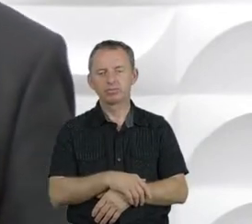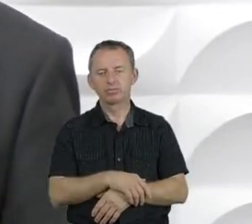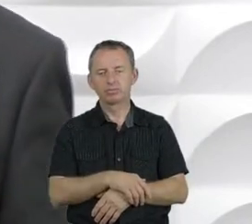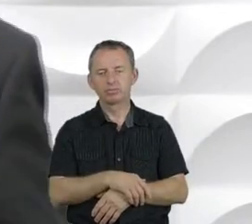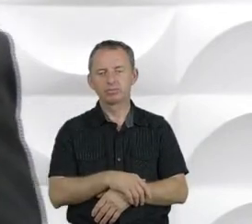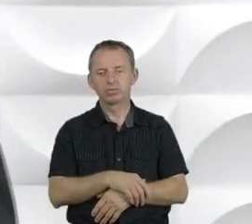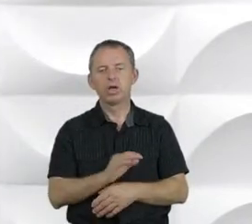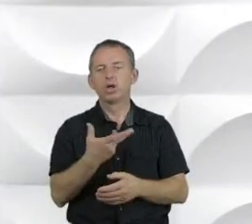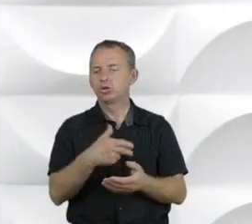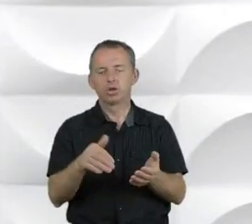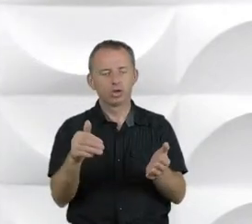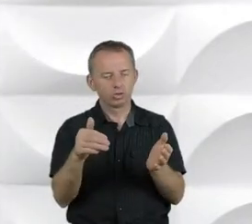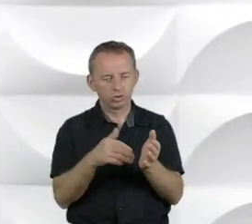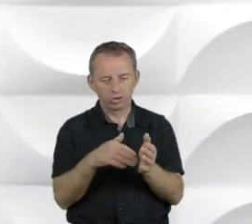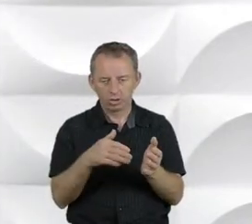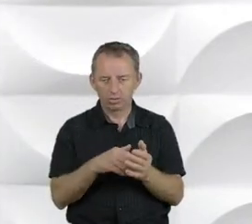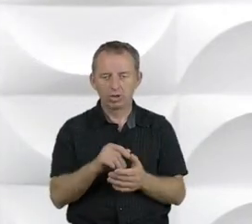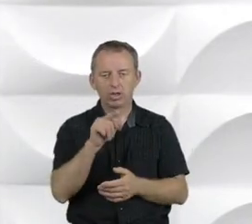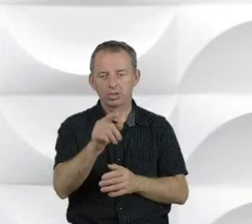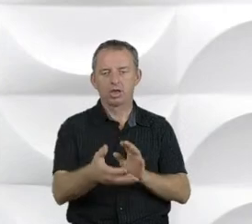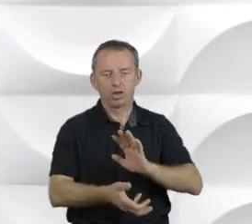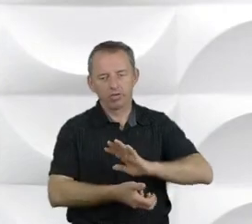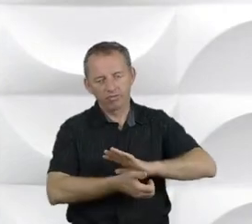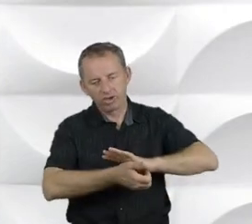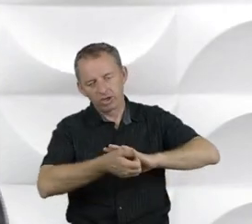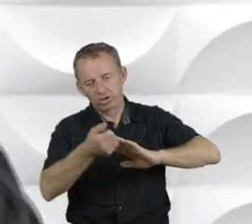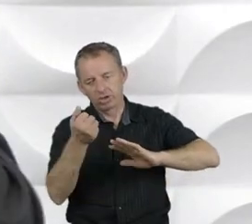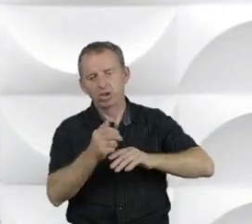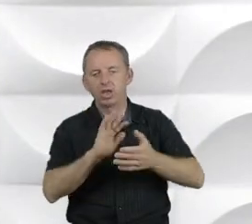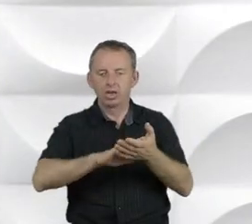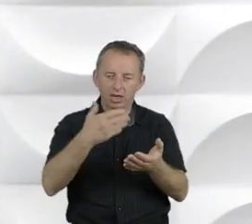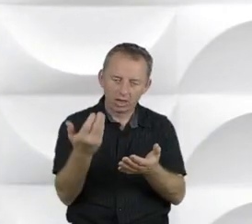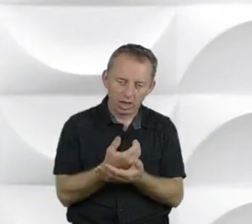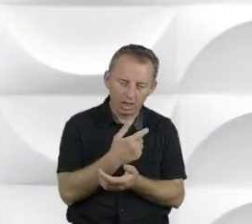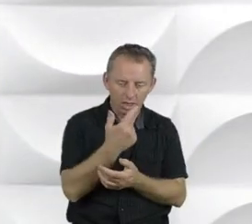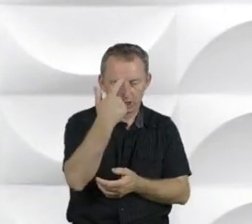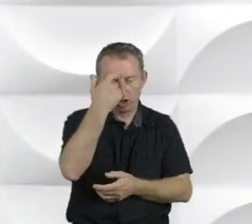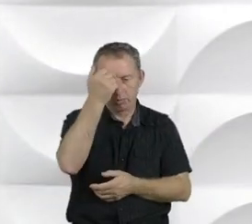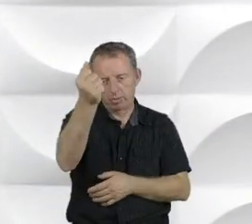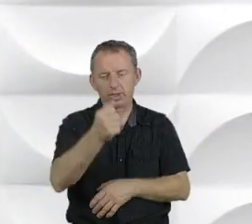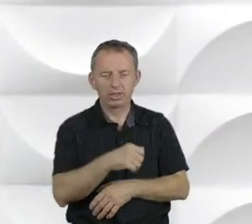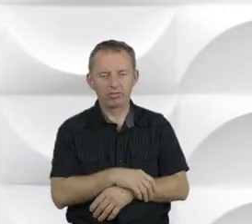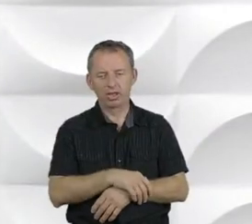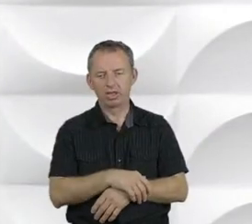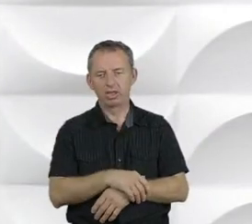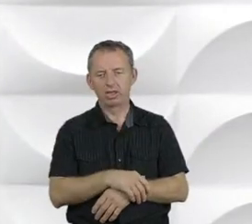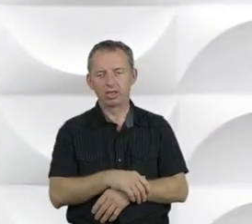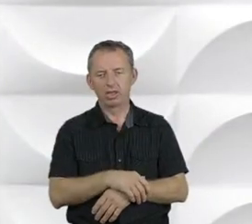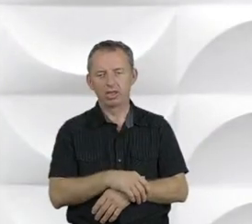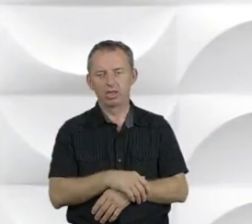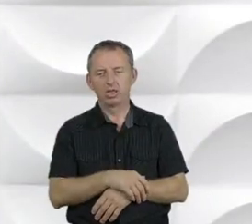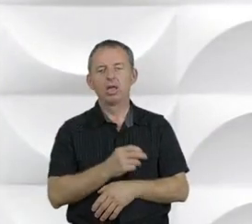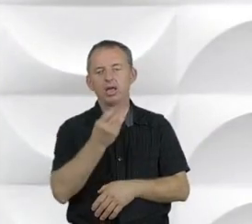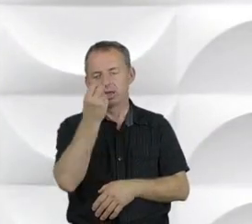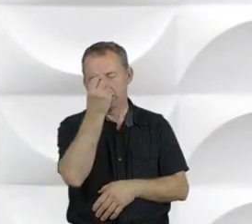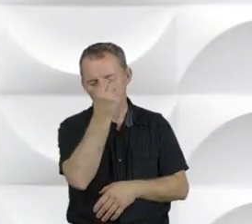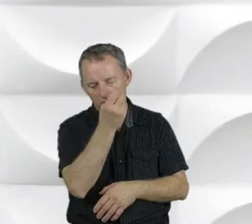Nie trzeba tego wyciągać i na nowo rozpamiętywać. Nas